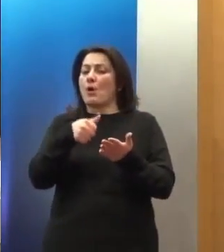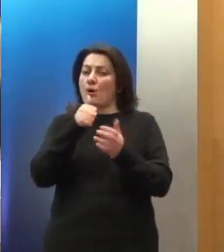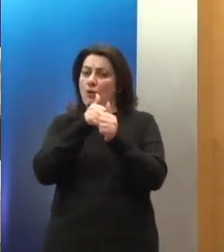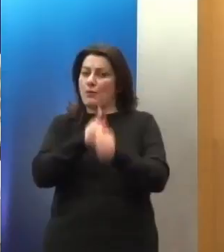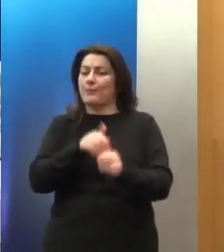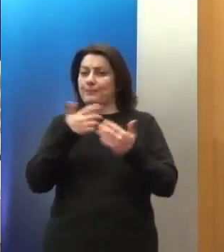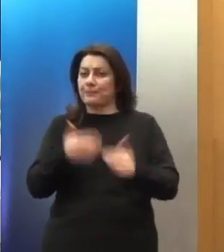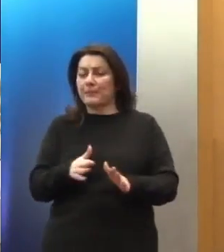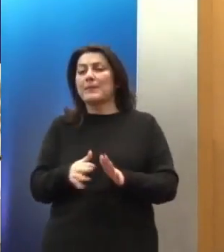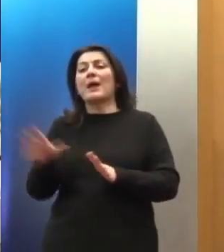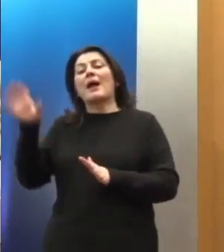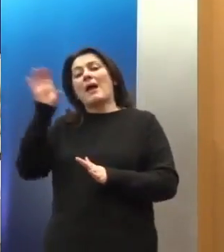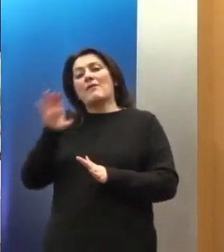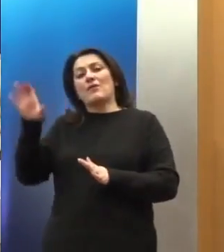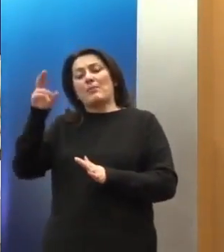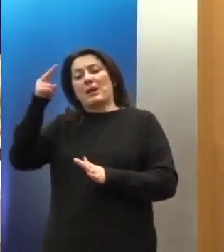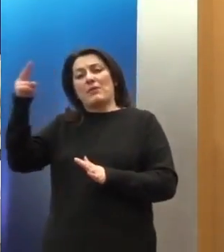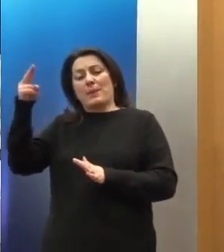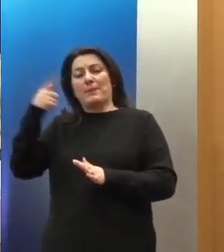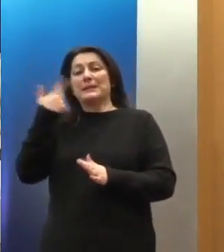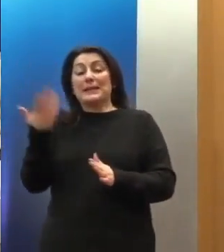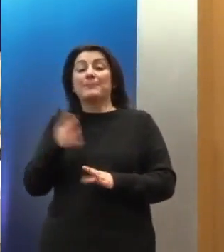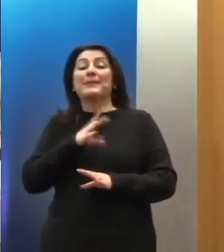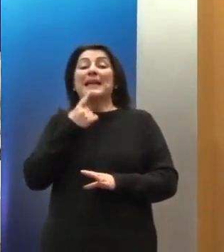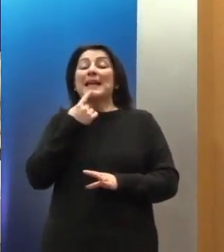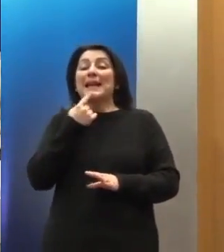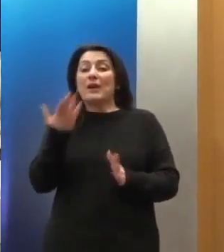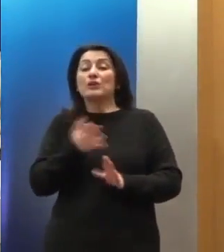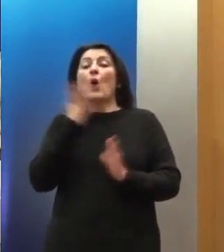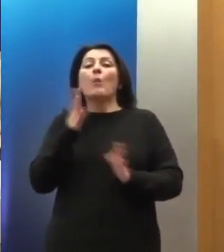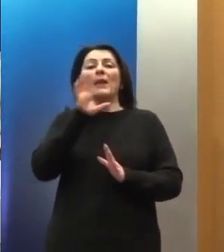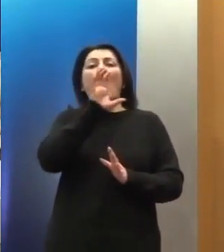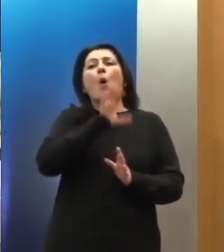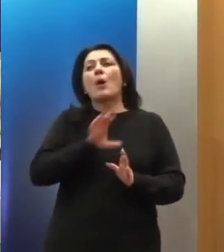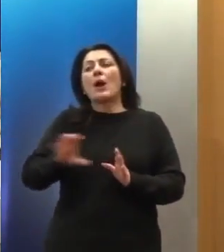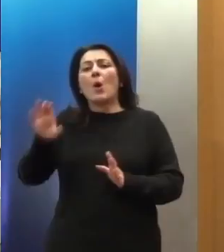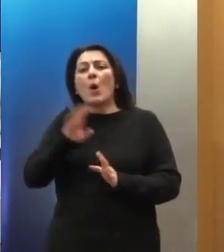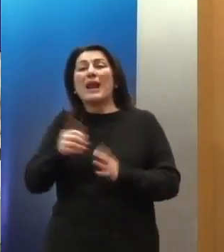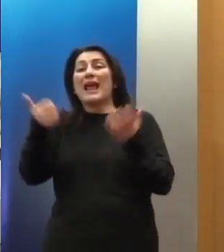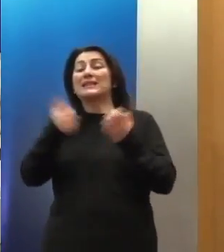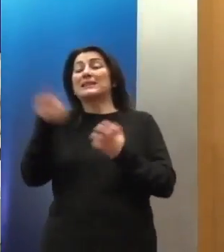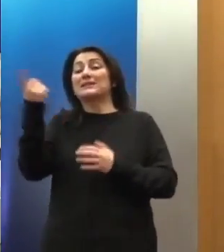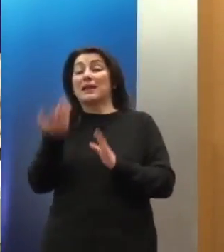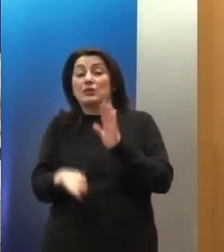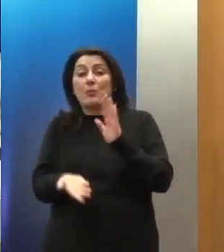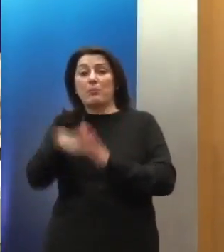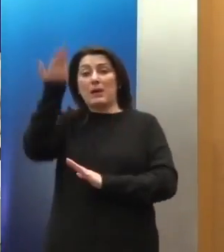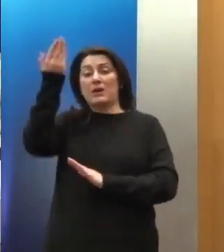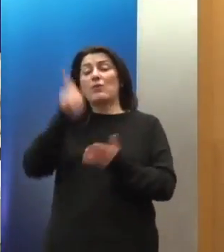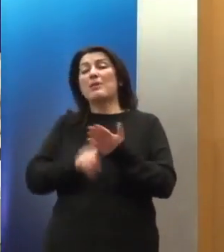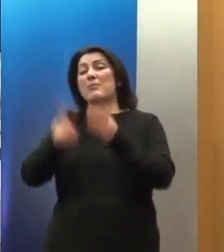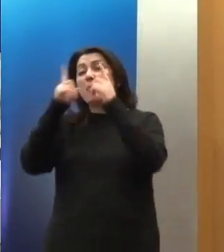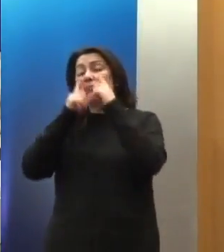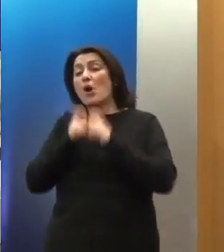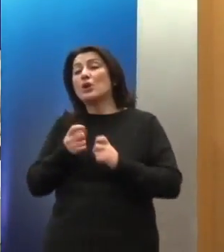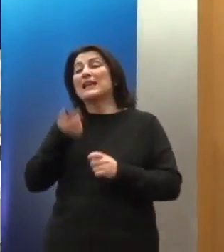πάρθει σε ευρωπαϊκό επίπεδο. Όποια χώρα έχει πάνω από το 60% είναι υποχρεωμένη να μειώνει το χρέος της